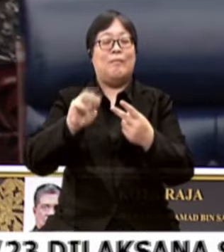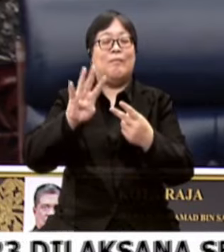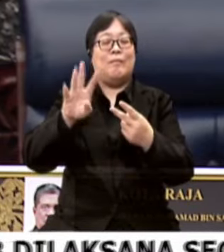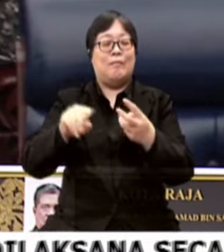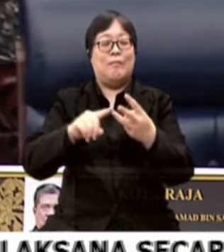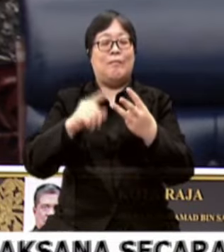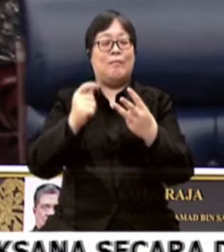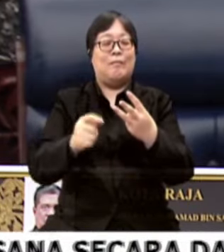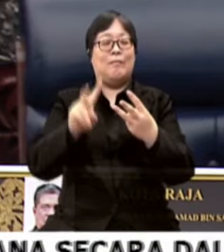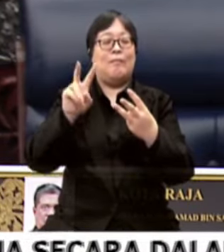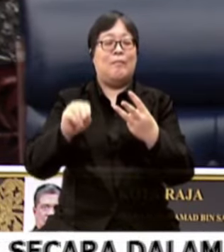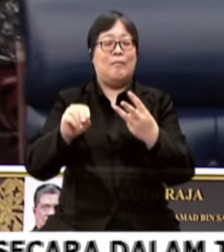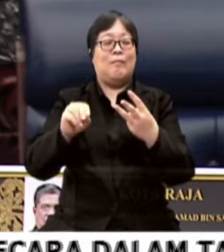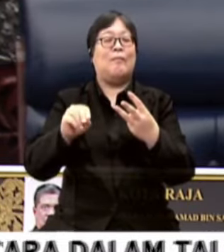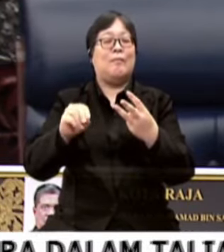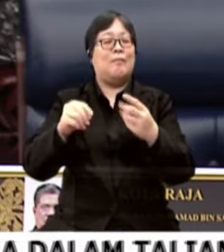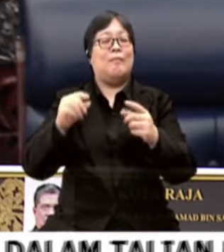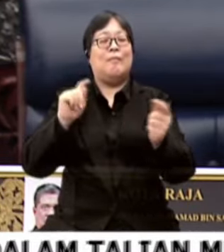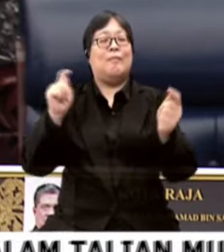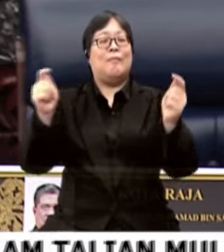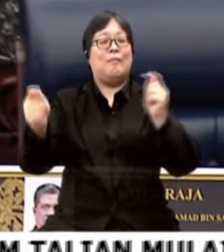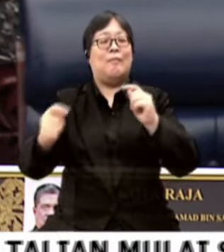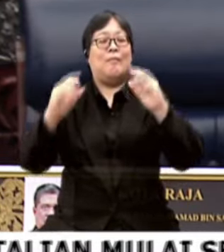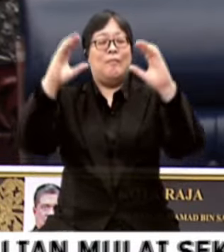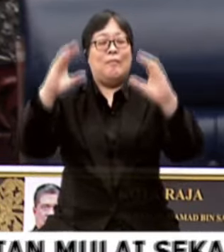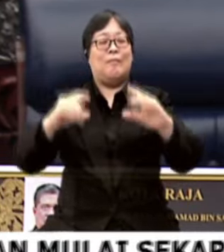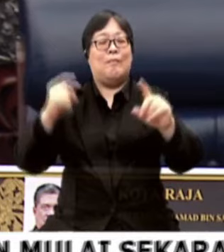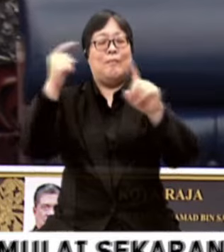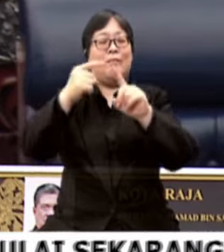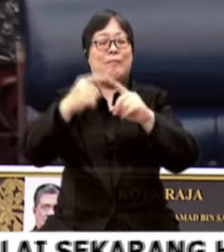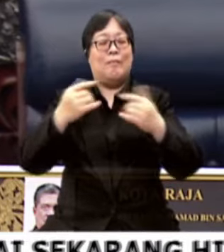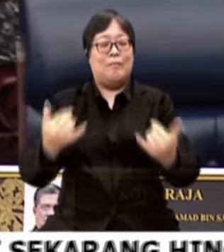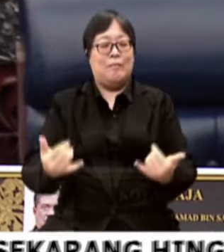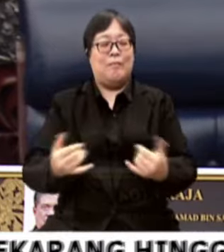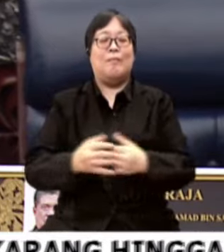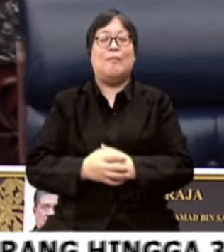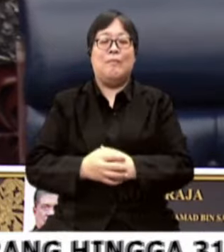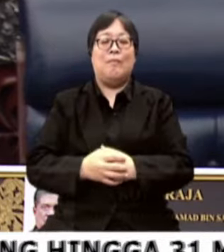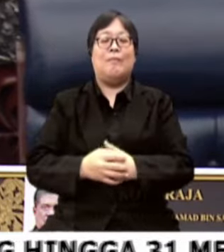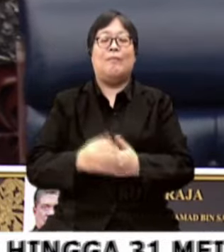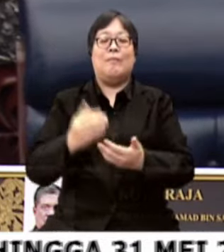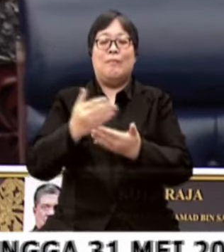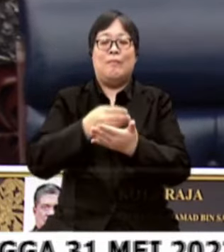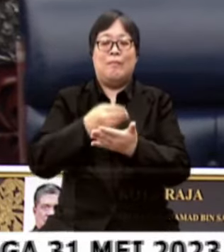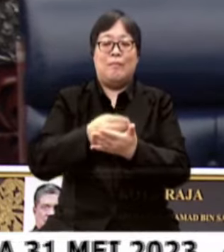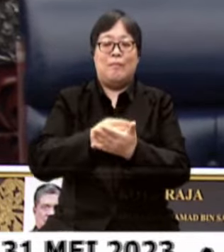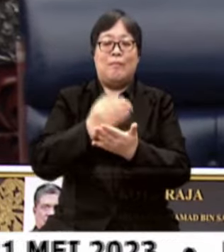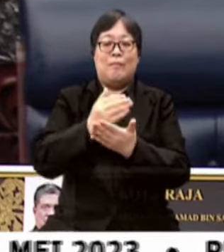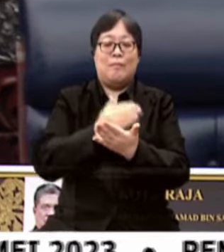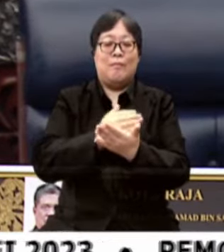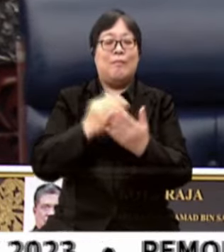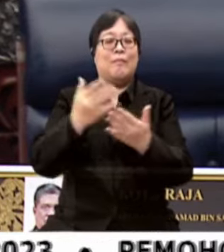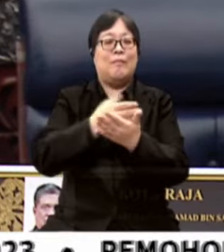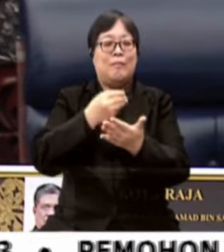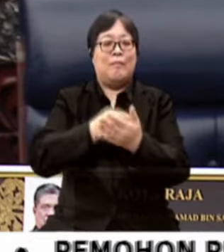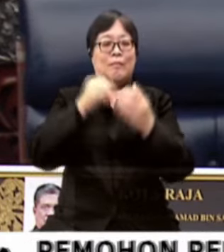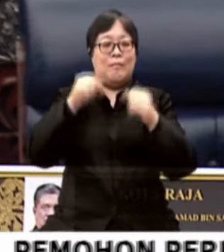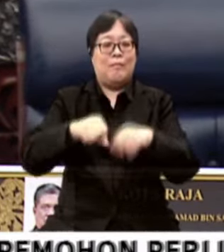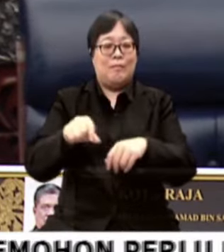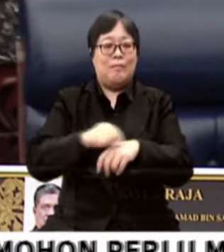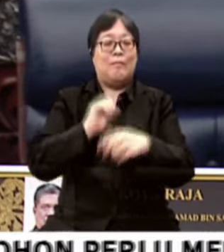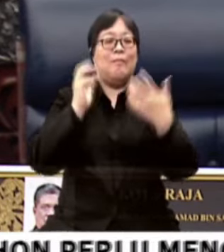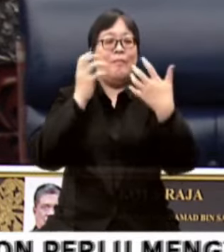ke-20 kepada pendekatan yang lebih besar yang mengambil giro pendapatan boleh guna yang